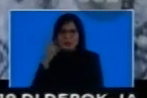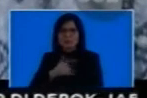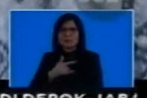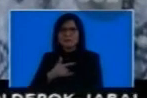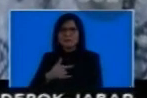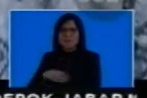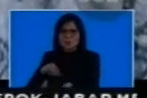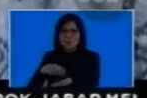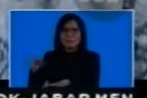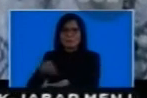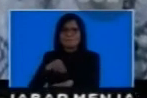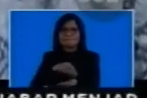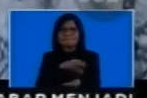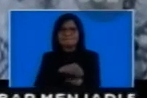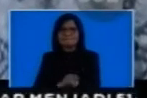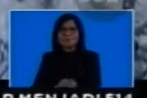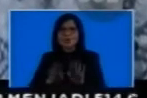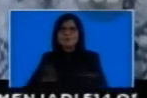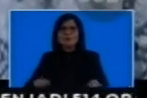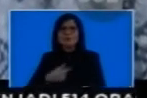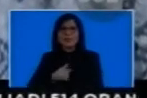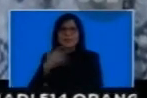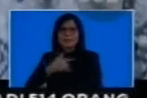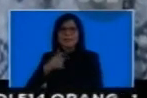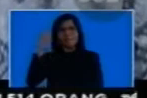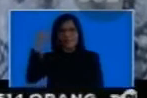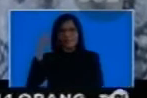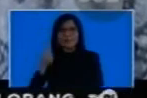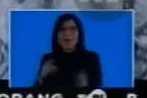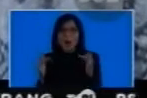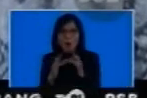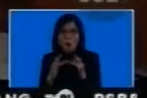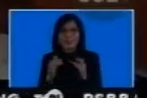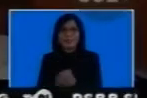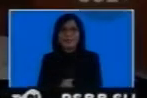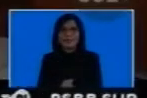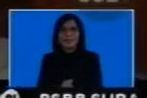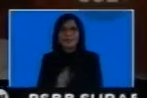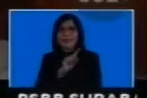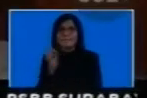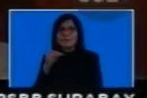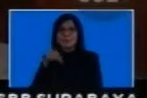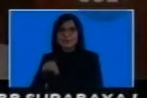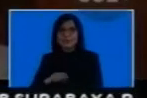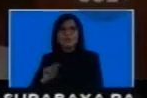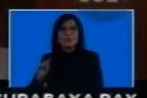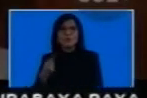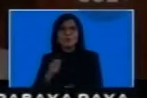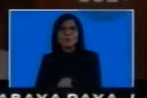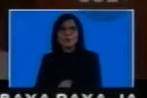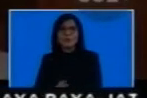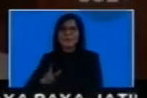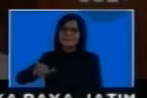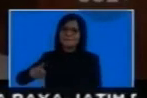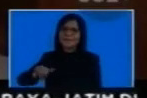secara daring, dan dalam pekan ini sudah mulai melaksanakan penilaian akhir tahun. Terima kasih Mas Menteri. Lewat bantuan